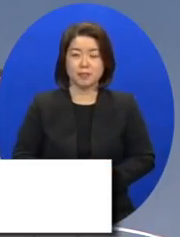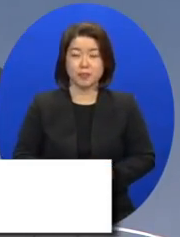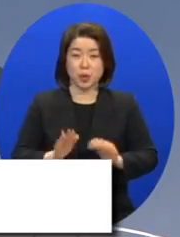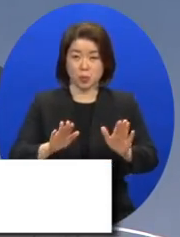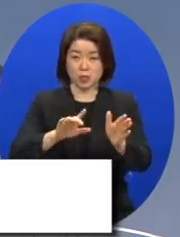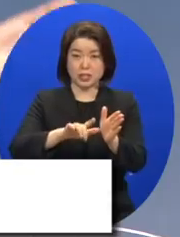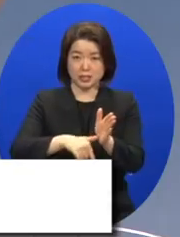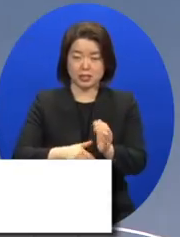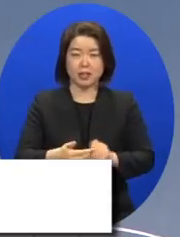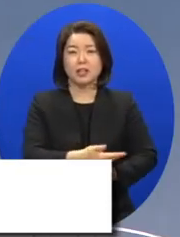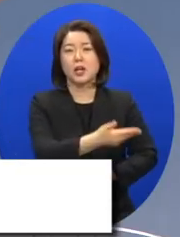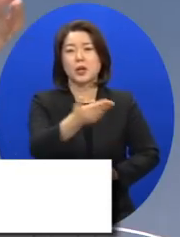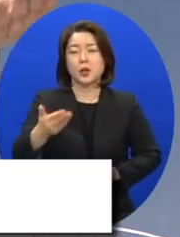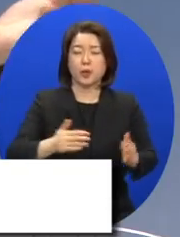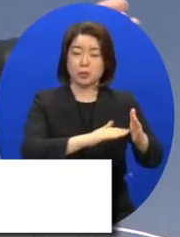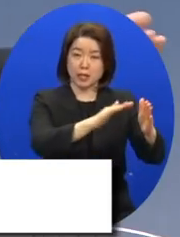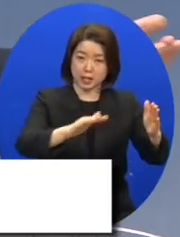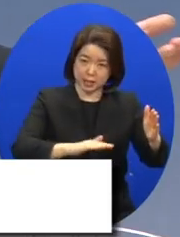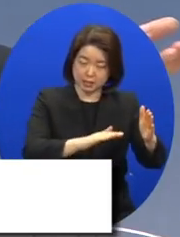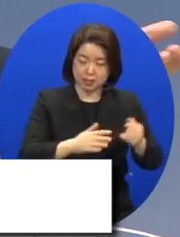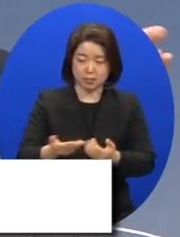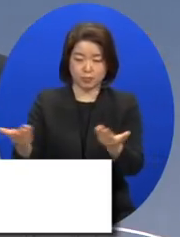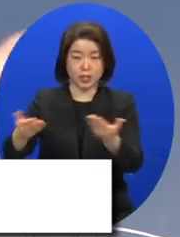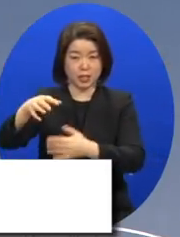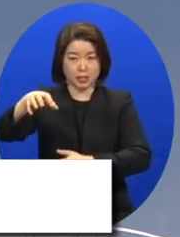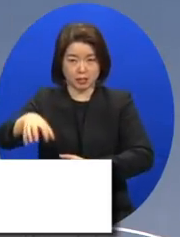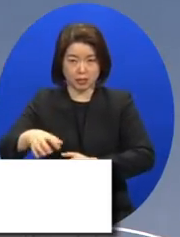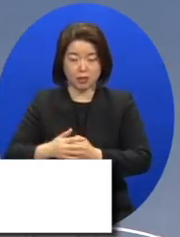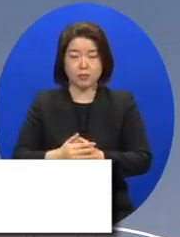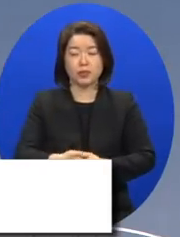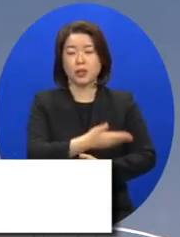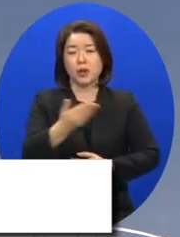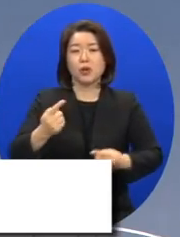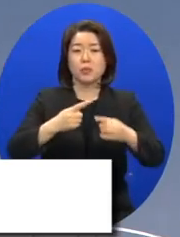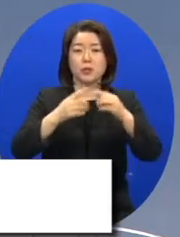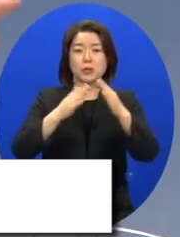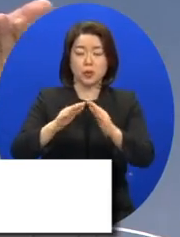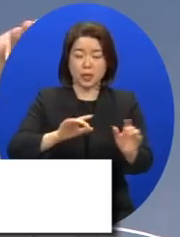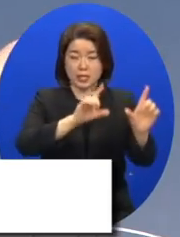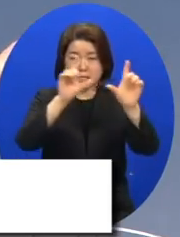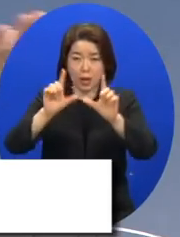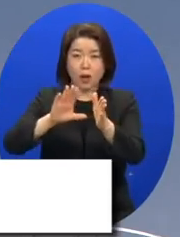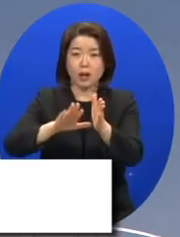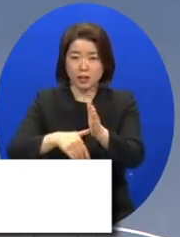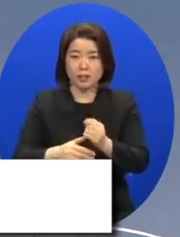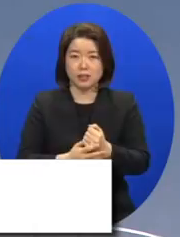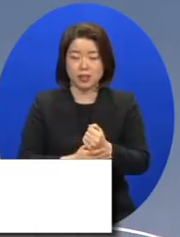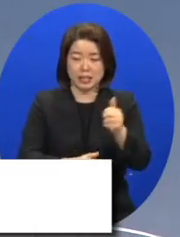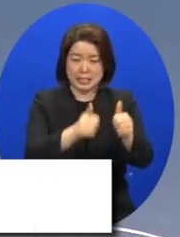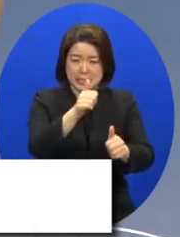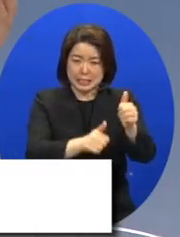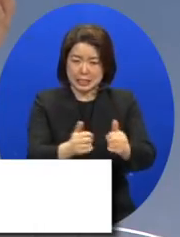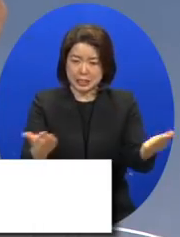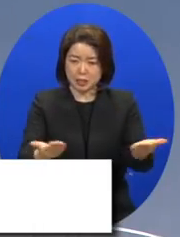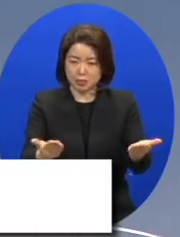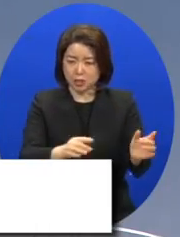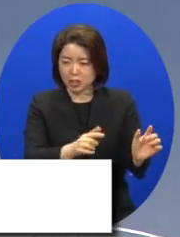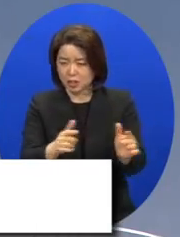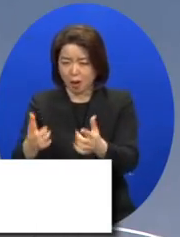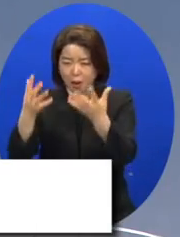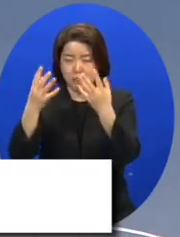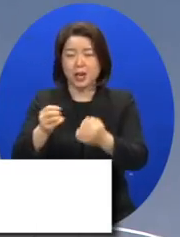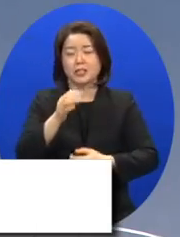시간 여러분의 가정 여러분의 일터 여러분의 교회 생활에서 시험 들 일은 계속 일어나고